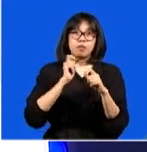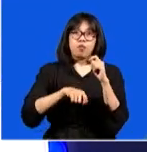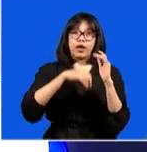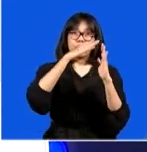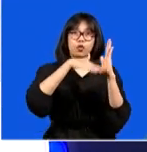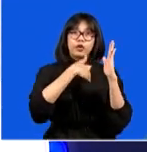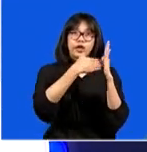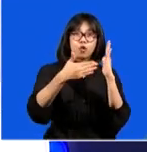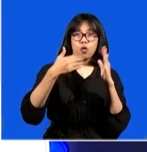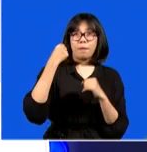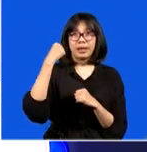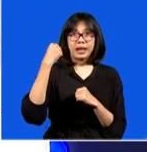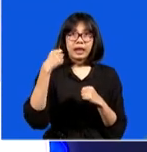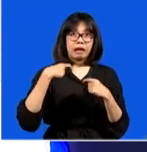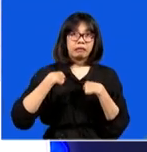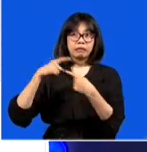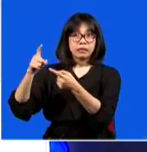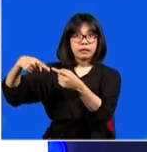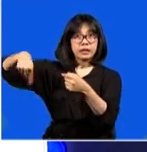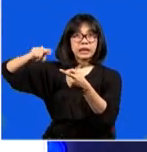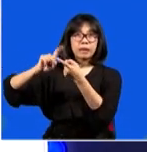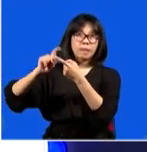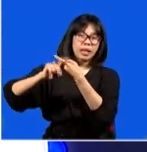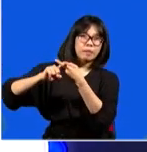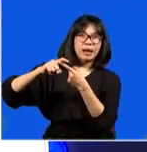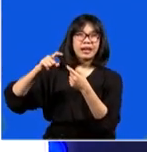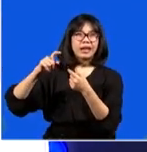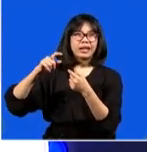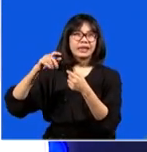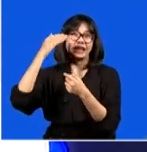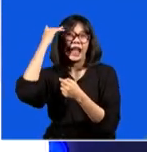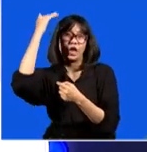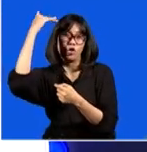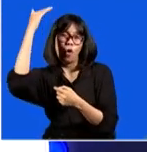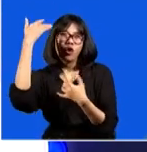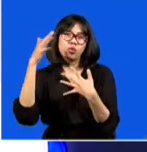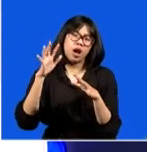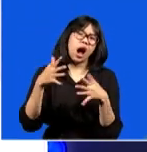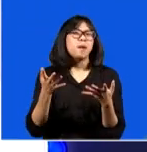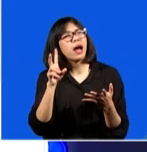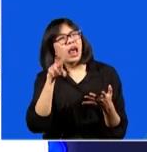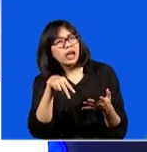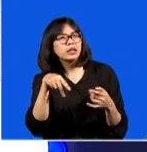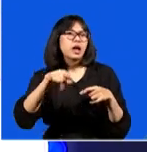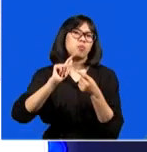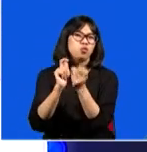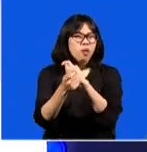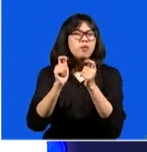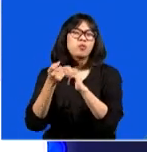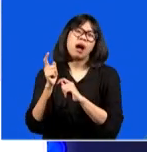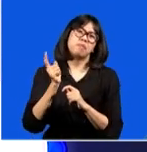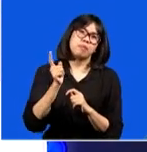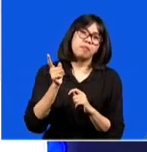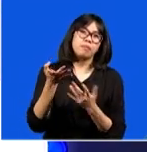senior ini sudah agak Bagaimana gitu mereka apalagi ini Pak dengan perubahan saya Coba lakukan